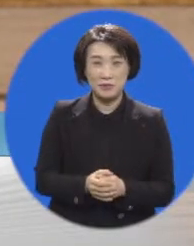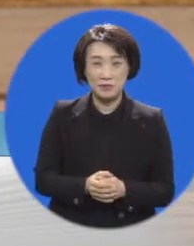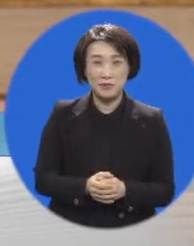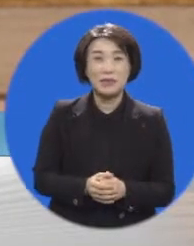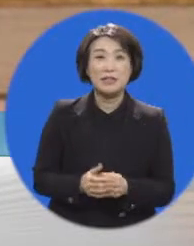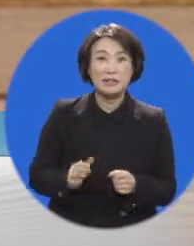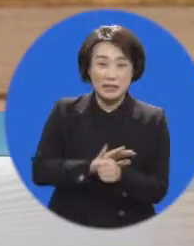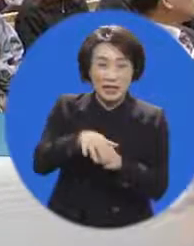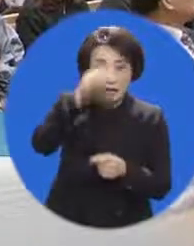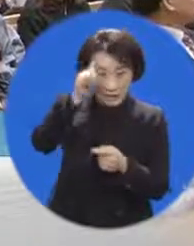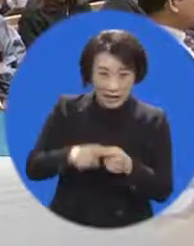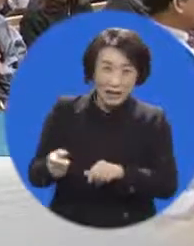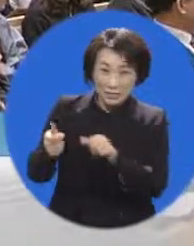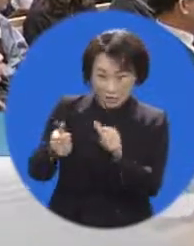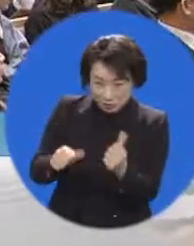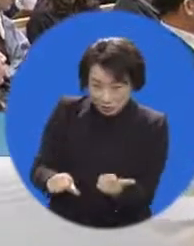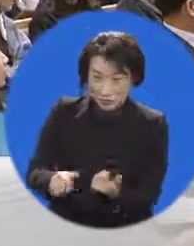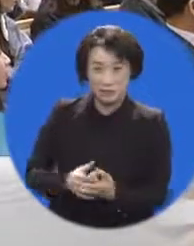사랑하다 죽으리라.